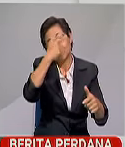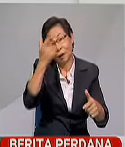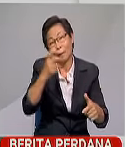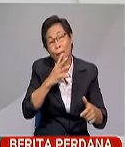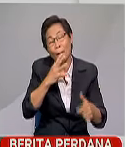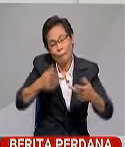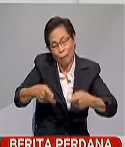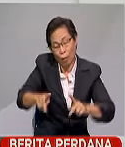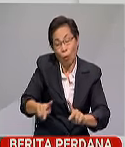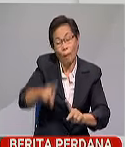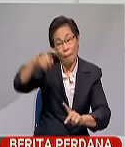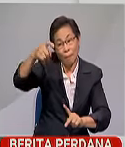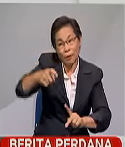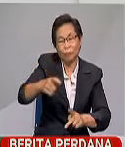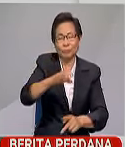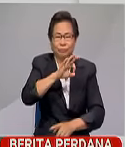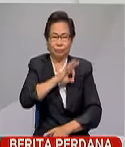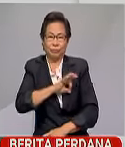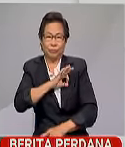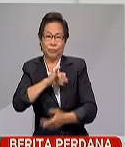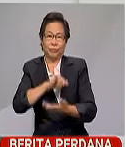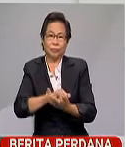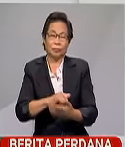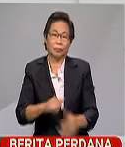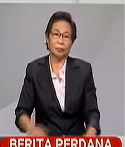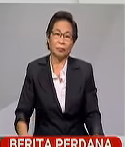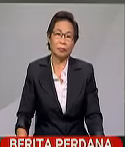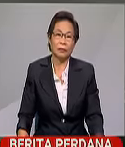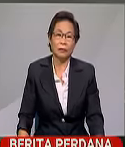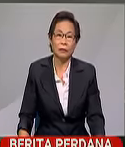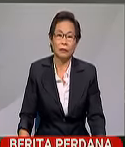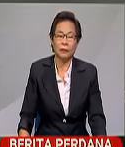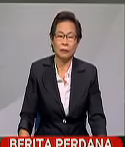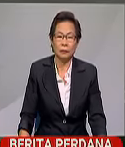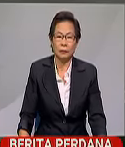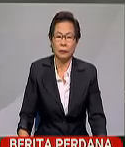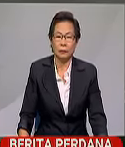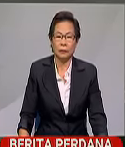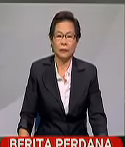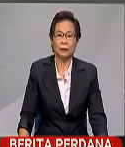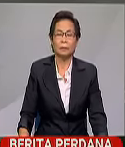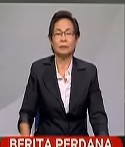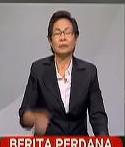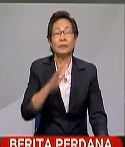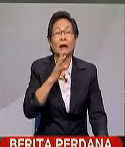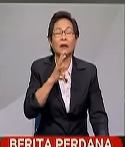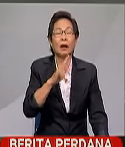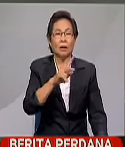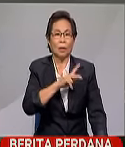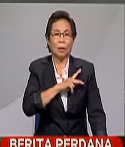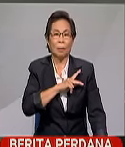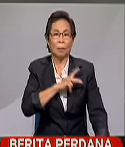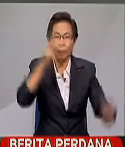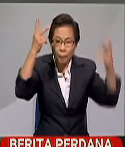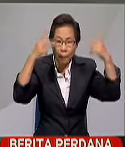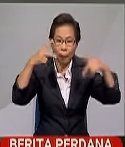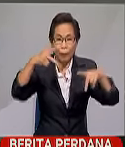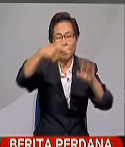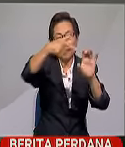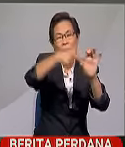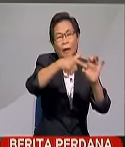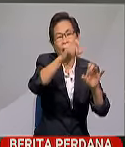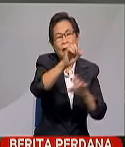sebagai peluang yang perlu dimanfaat. Perkara itu dinyatakan Ketua Prinsipal Petronas